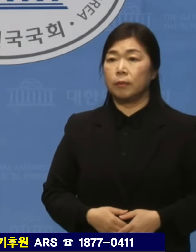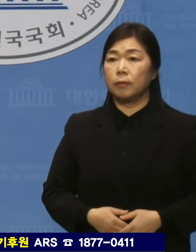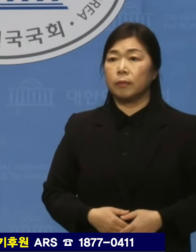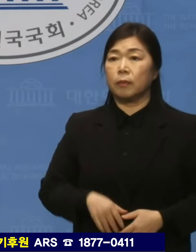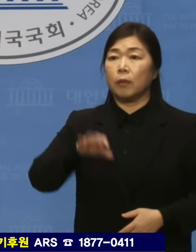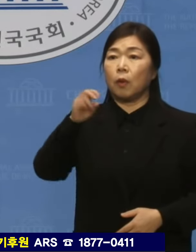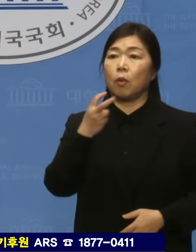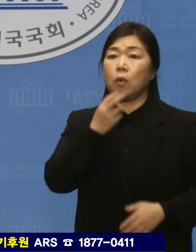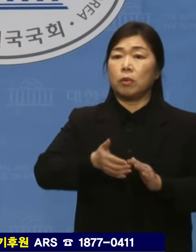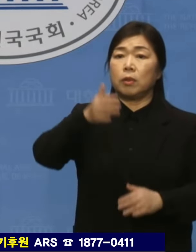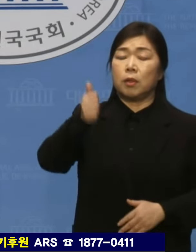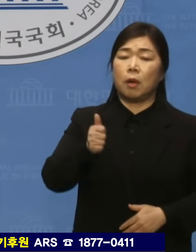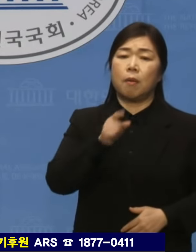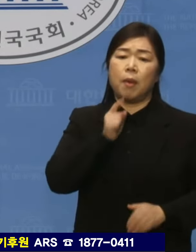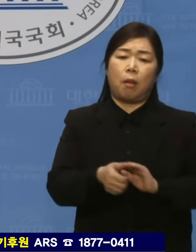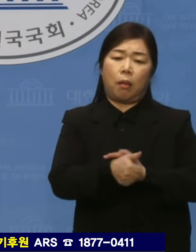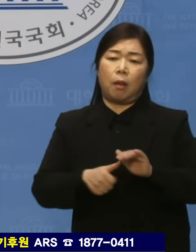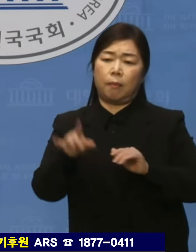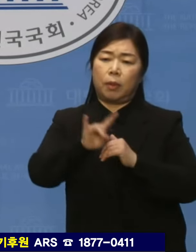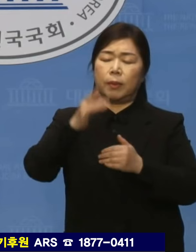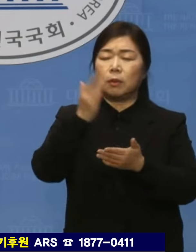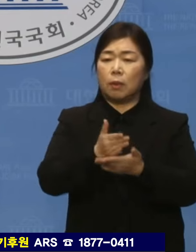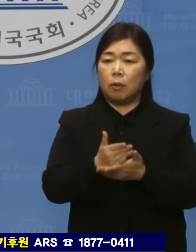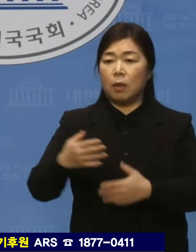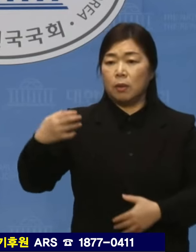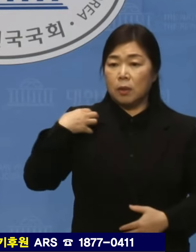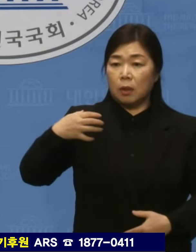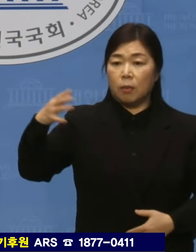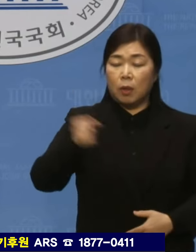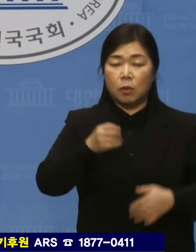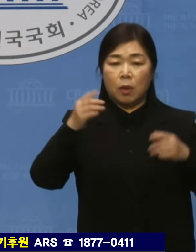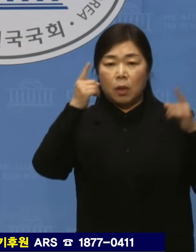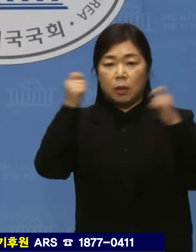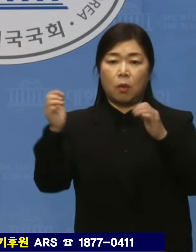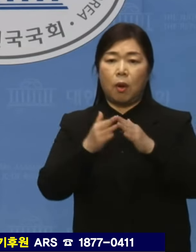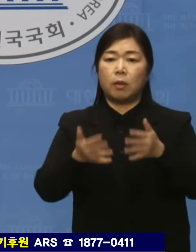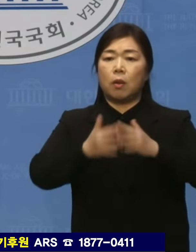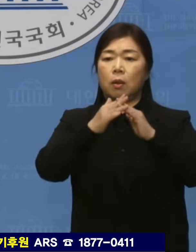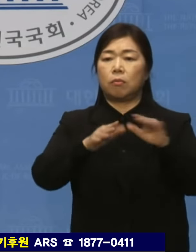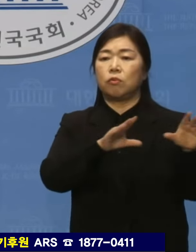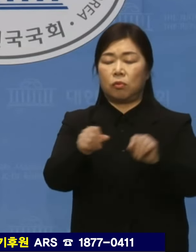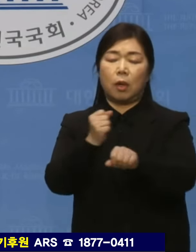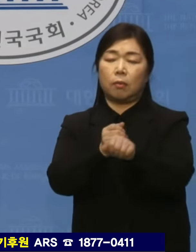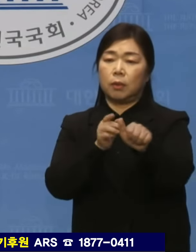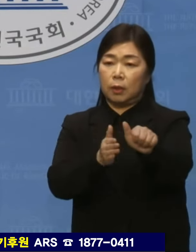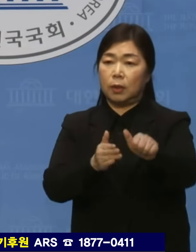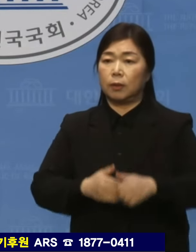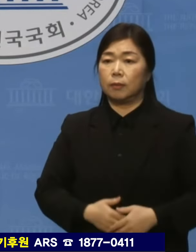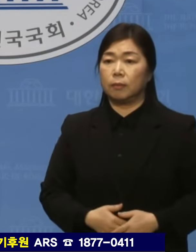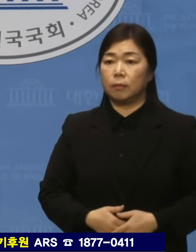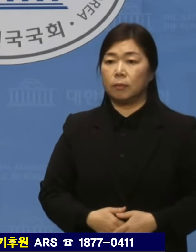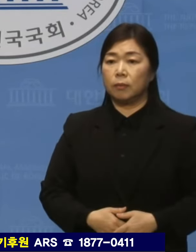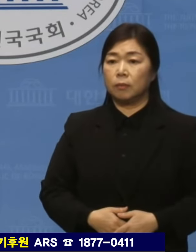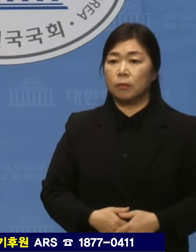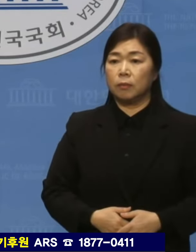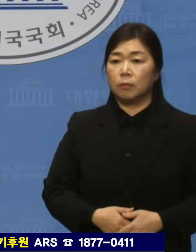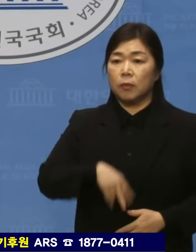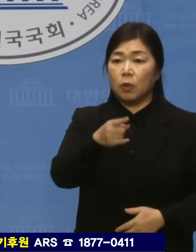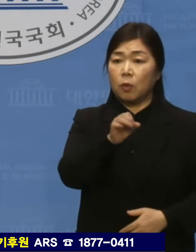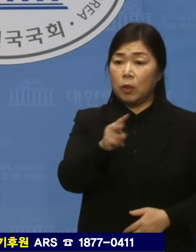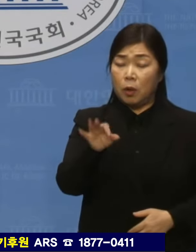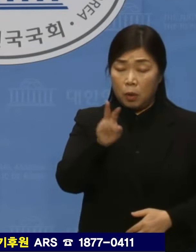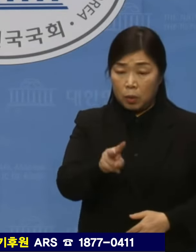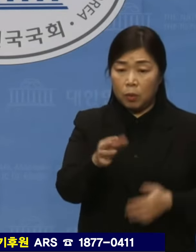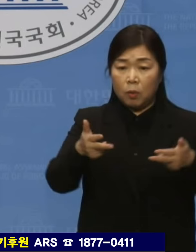오세훈 시장은 오리발만 내밀지 말고 책임지고 기념관 설립을 중단하십시오. 송영광장은